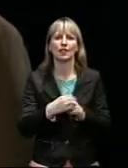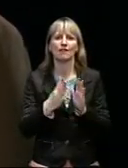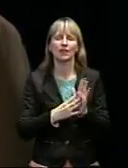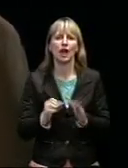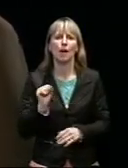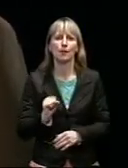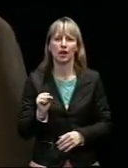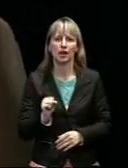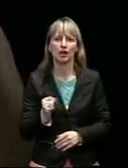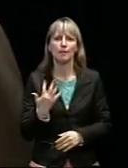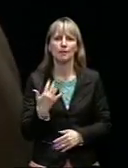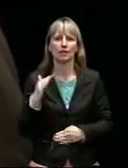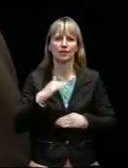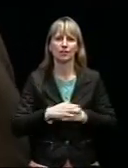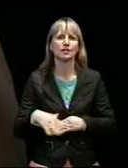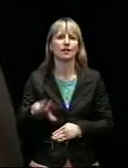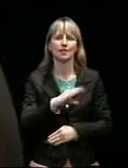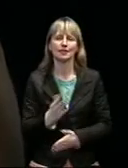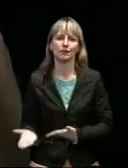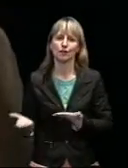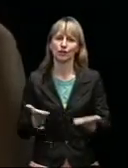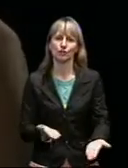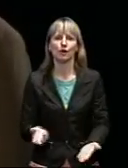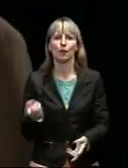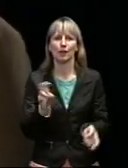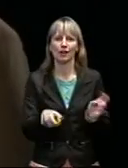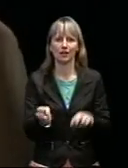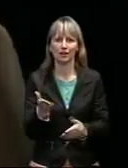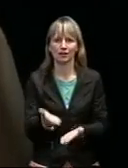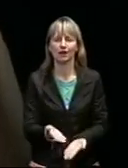апреля в 5 часов вечера. Всех приглашаю, приходите. И